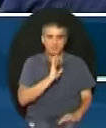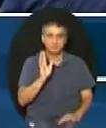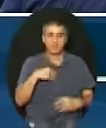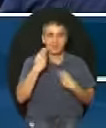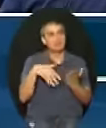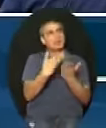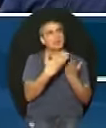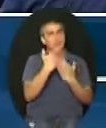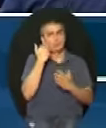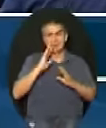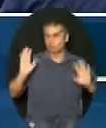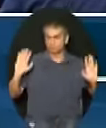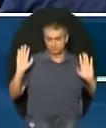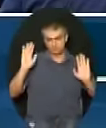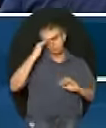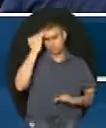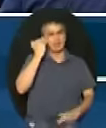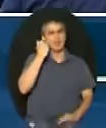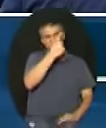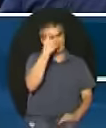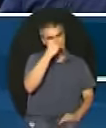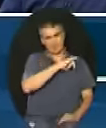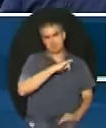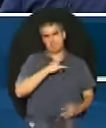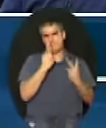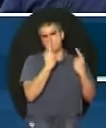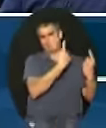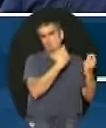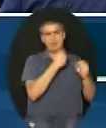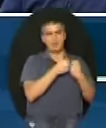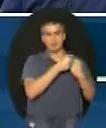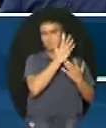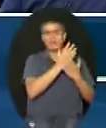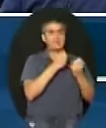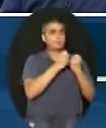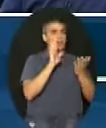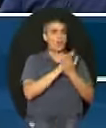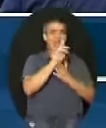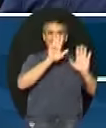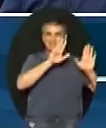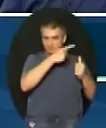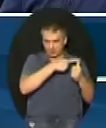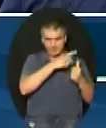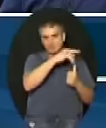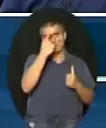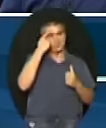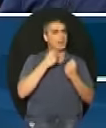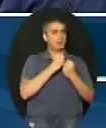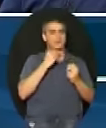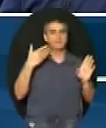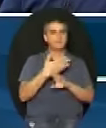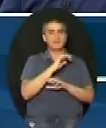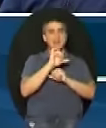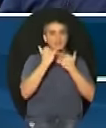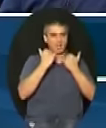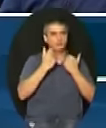לתת עצות לאמריקה. מספיק. אמריקה תדע להתמודד עם זה. היא התמודדה עם ספטמבר 11, היא תתמודד עם החדירה של